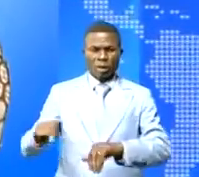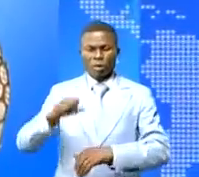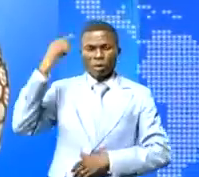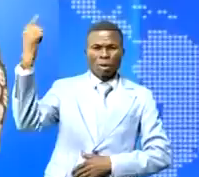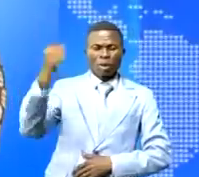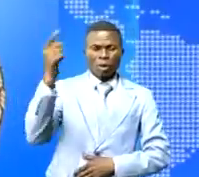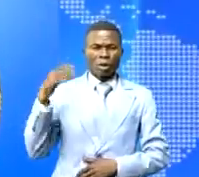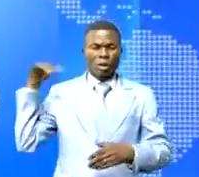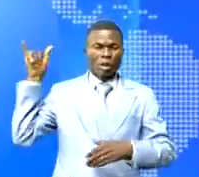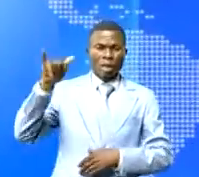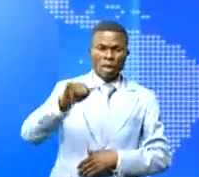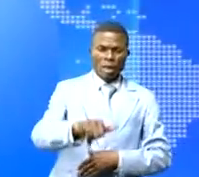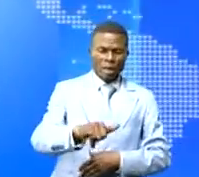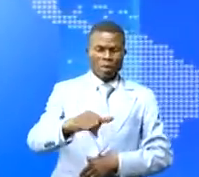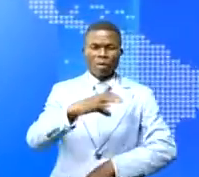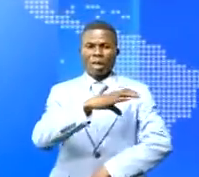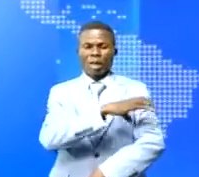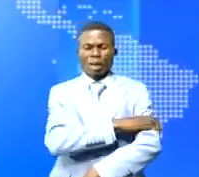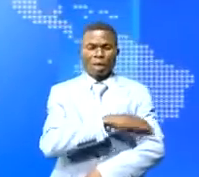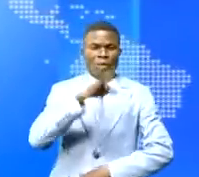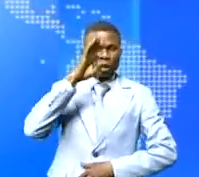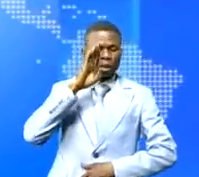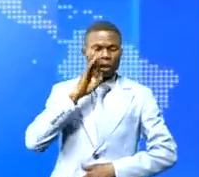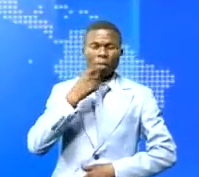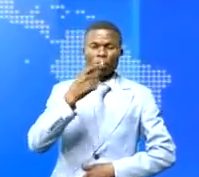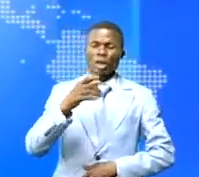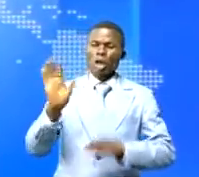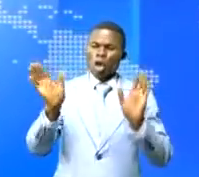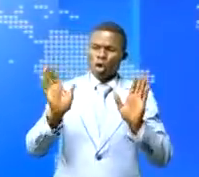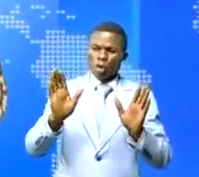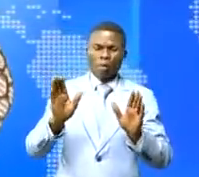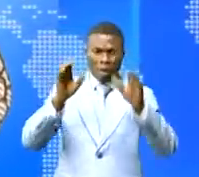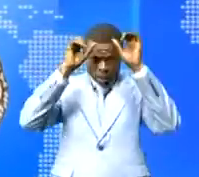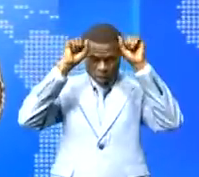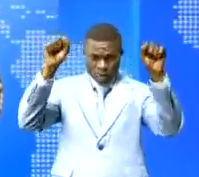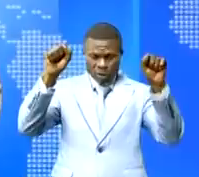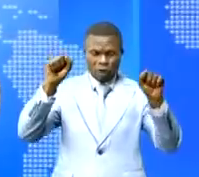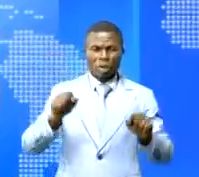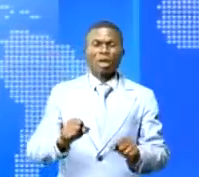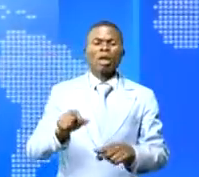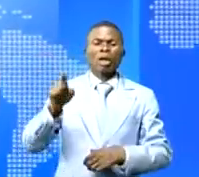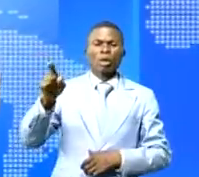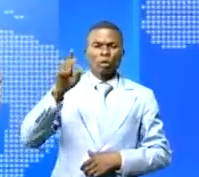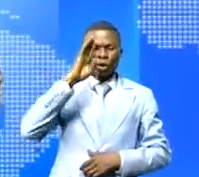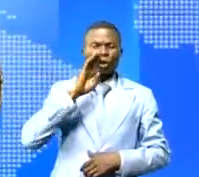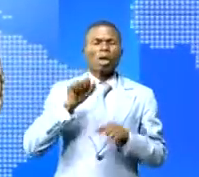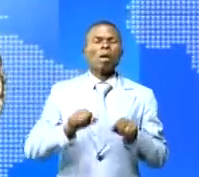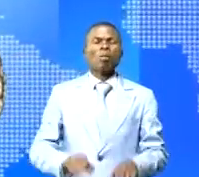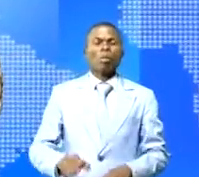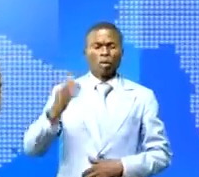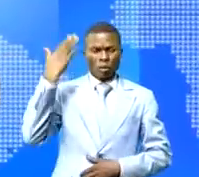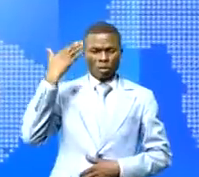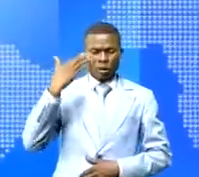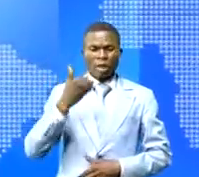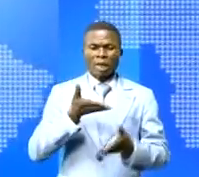à N'Djamena, capitale tchadienne, pour rendre un dernier hommage au maréchal Idriss Déby Itno, qui a mené